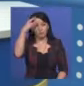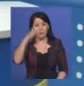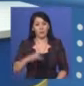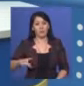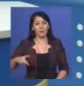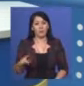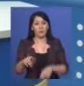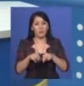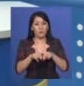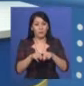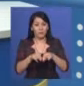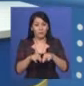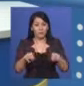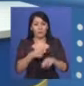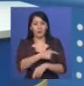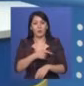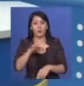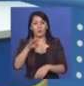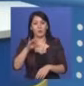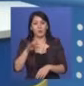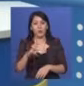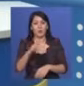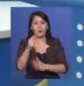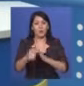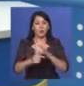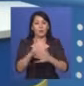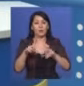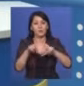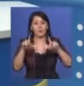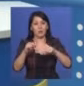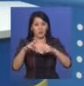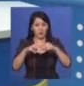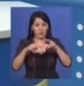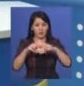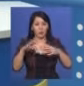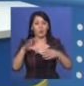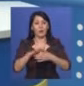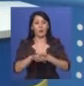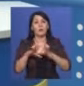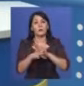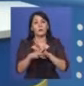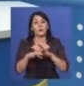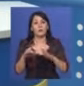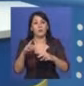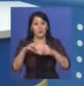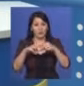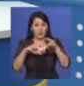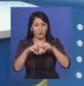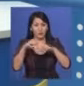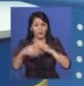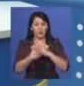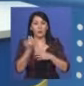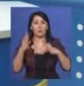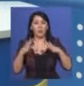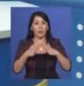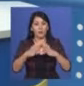Қазақстан Республикасы парламент сенатының депутаты Ерік Сұлтанов қаламыздағы нысандардың құрылыс жұмыстарымен танысты. Халық қалаулысы салынып жатқан жаңа тұрғын